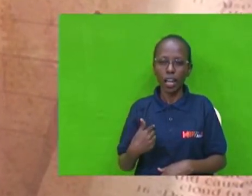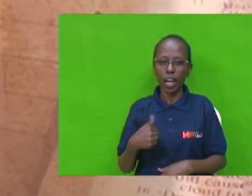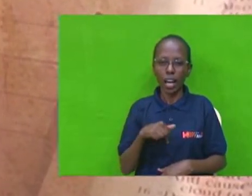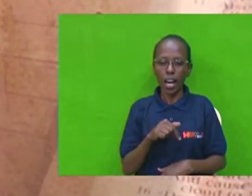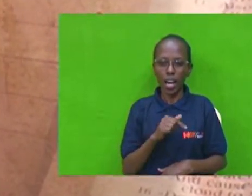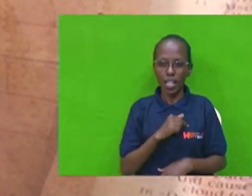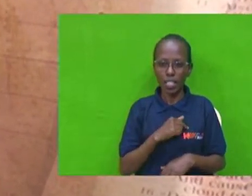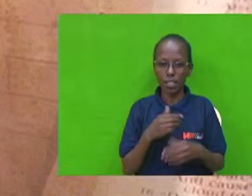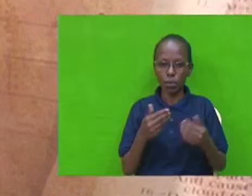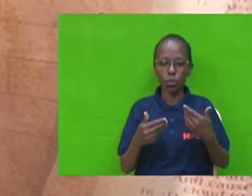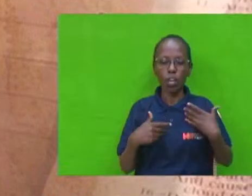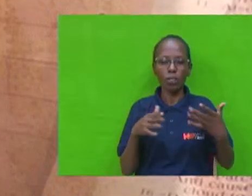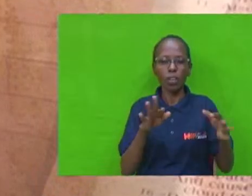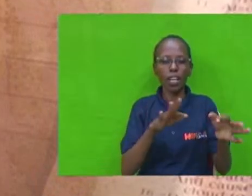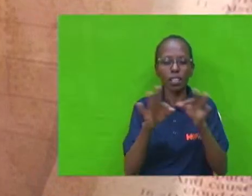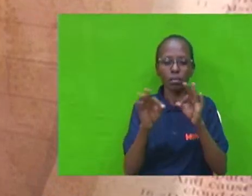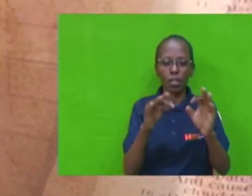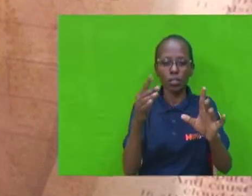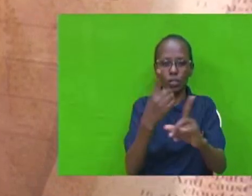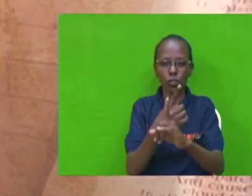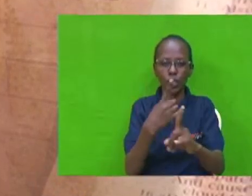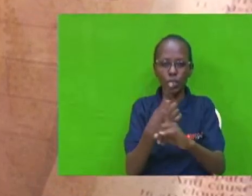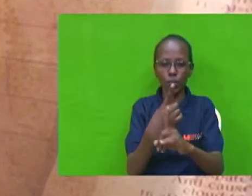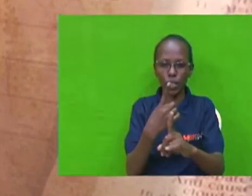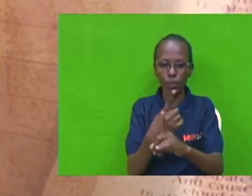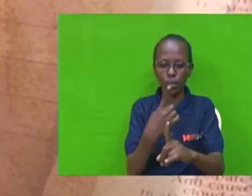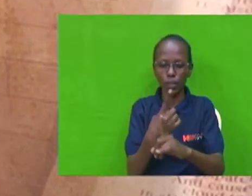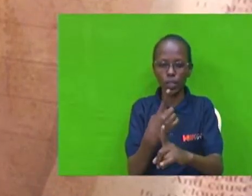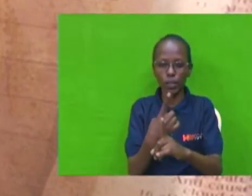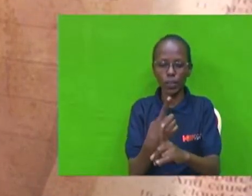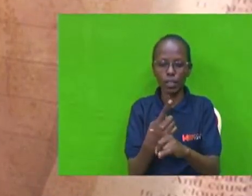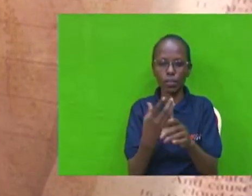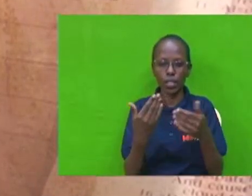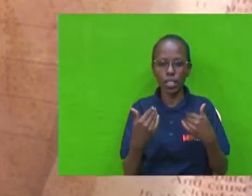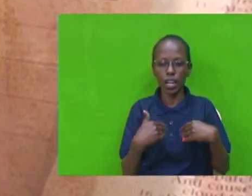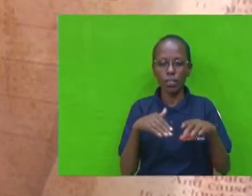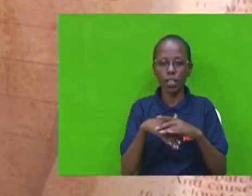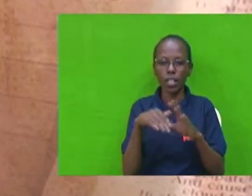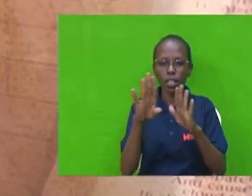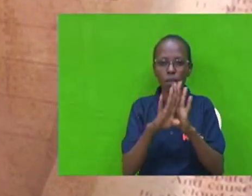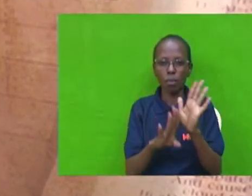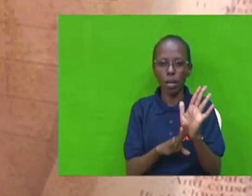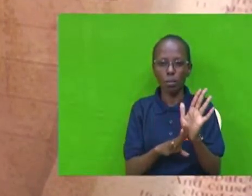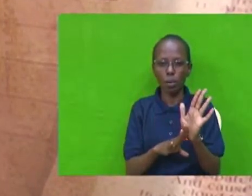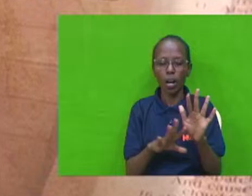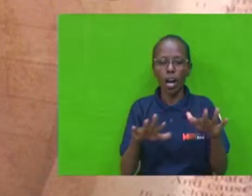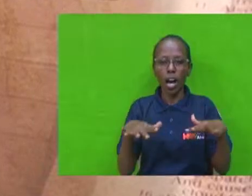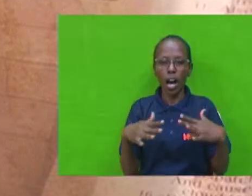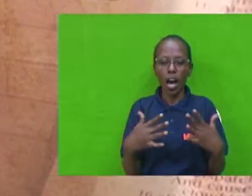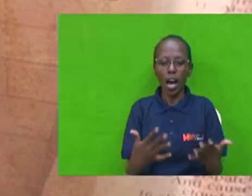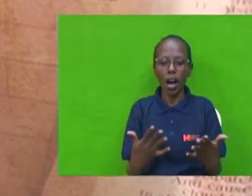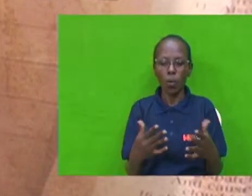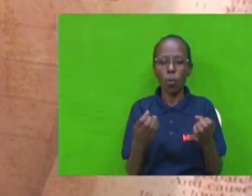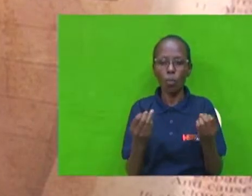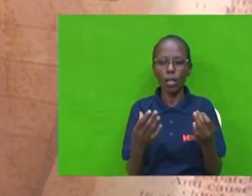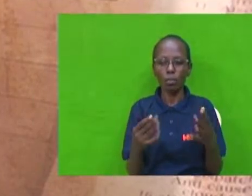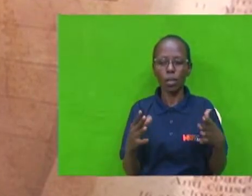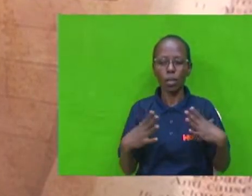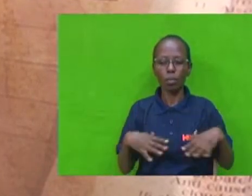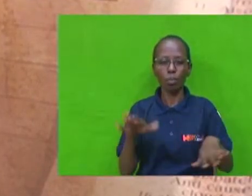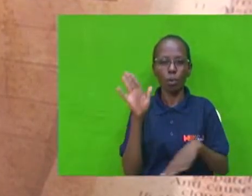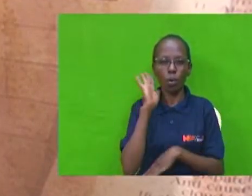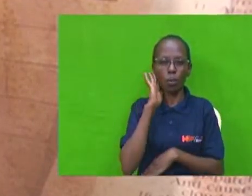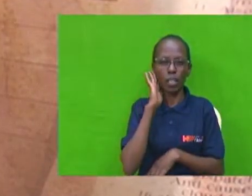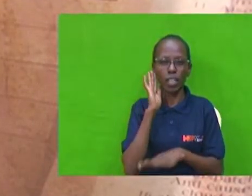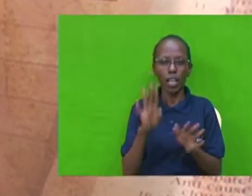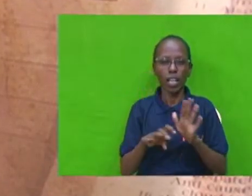Tuko na maelezo kadha wa kadha ama ni examples ambazo tuko nazo katika Biblia. Jinsi ambavyo wengi walitii. Kwa mfano huyu